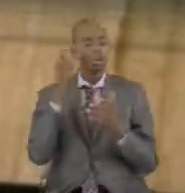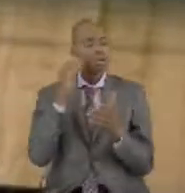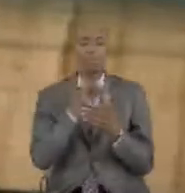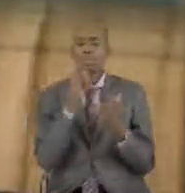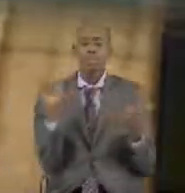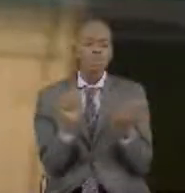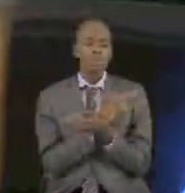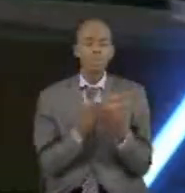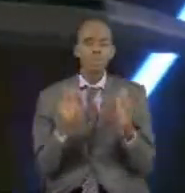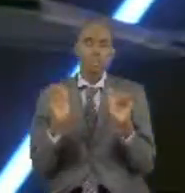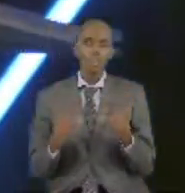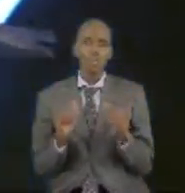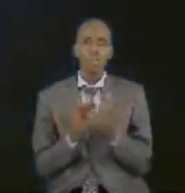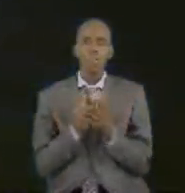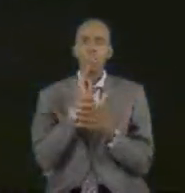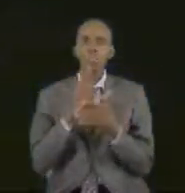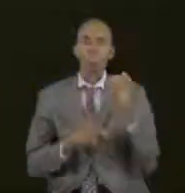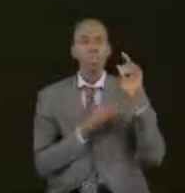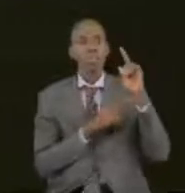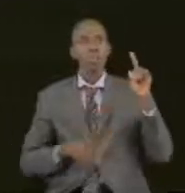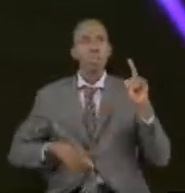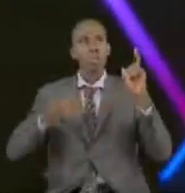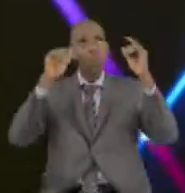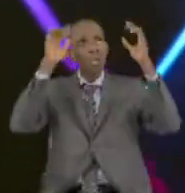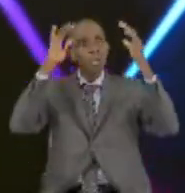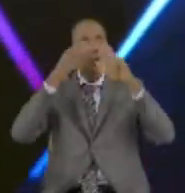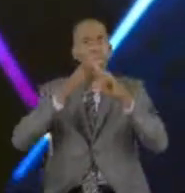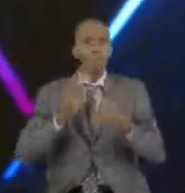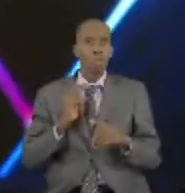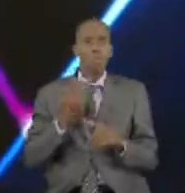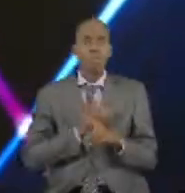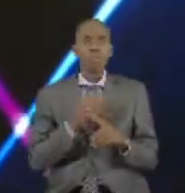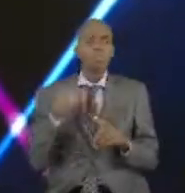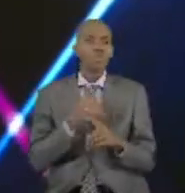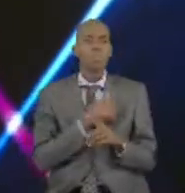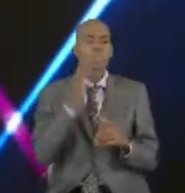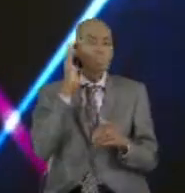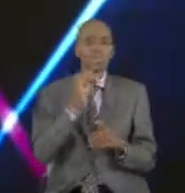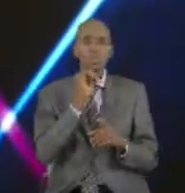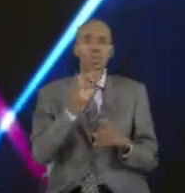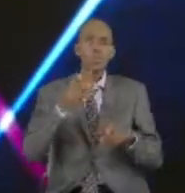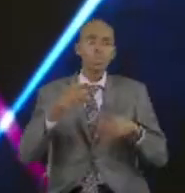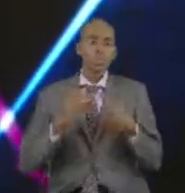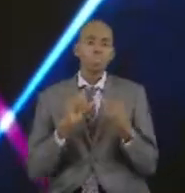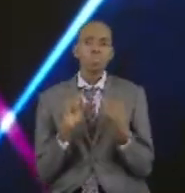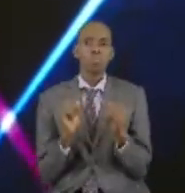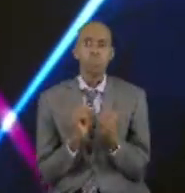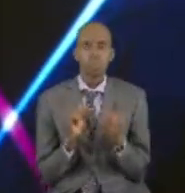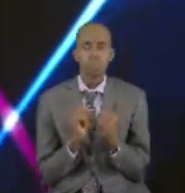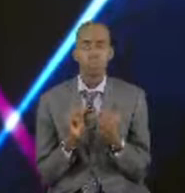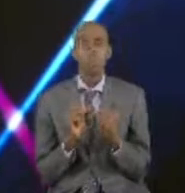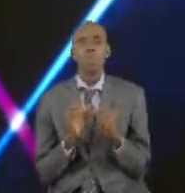indestructible c'est ce que le cerveau de chacun de nous que nous n'allons pas demain est devenu fou noir